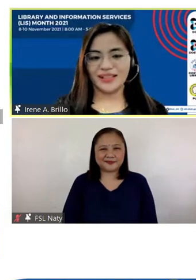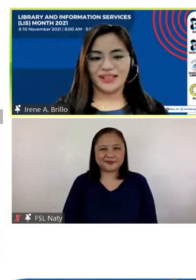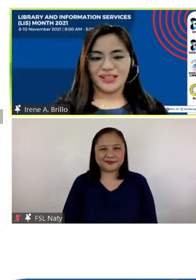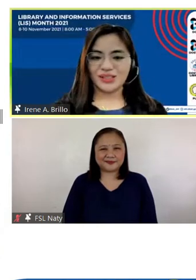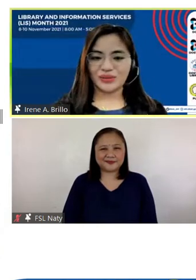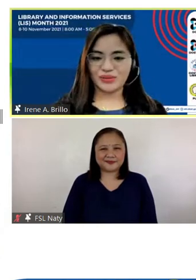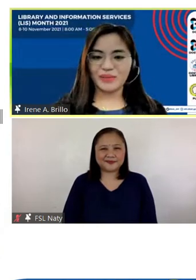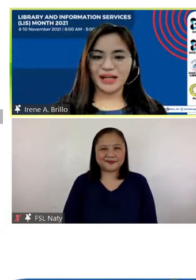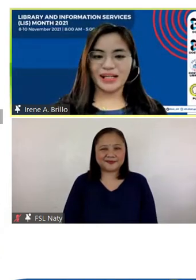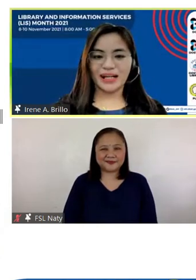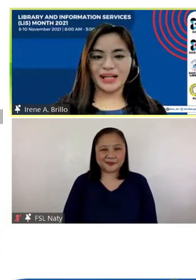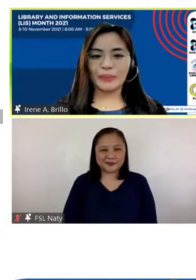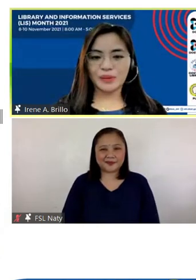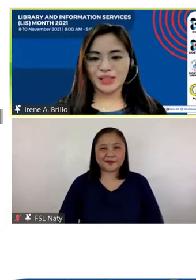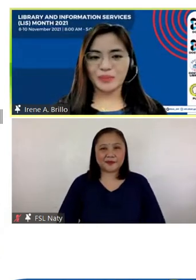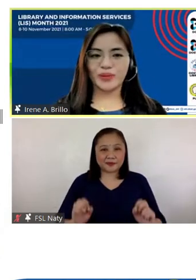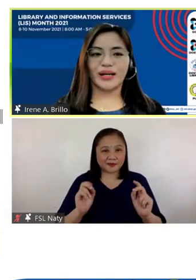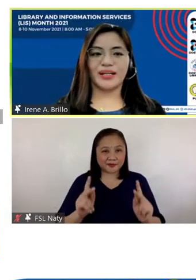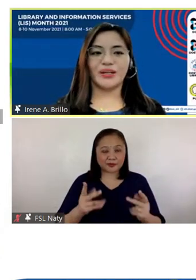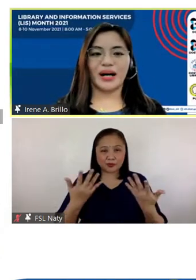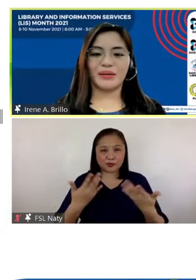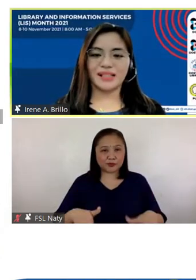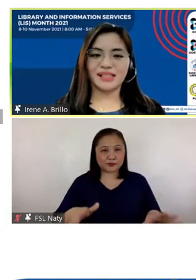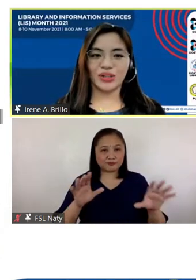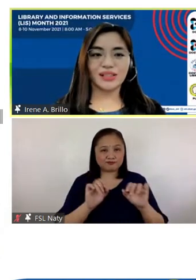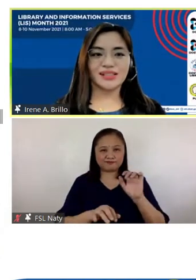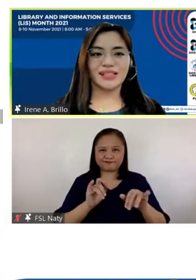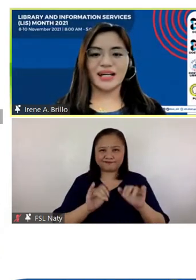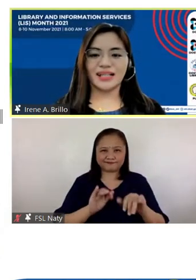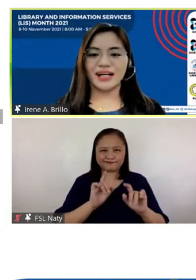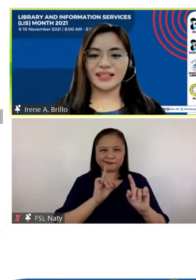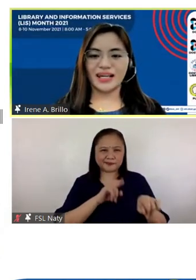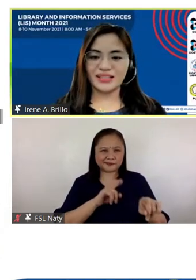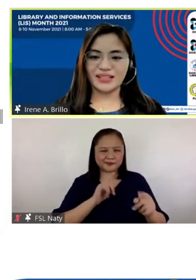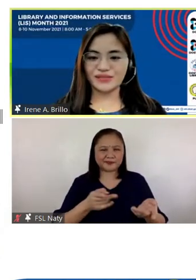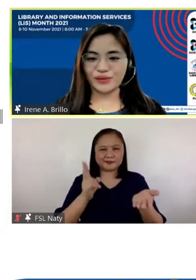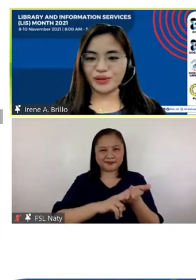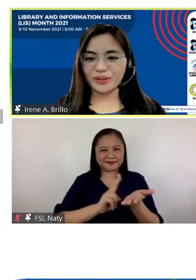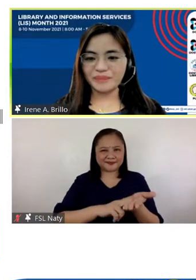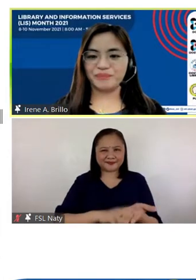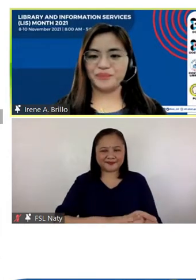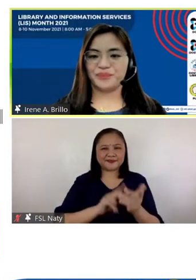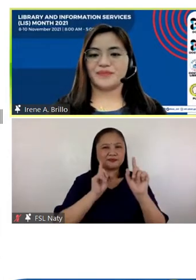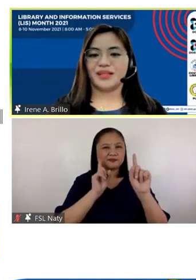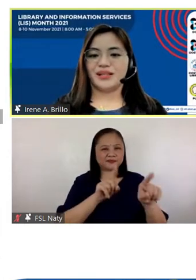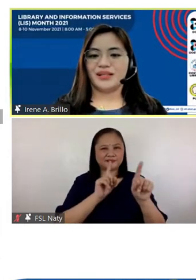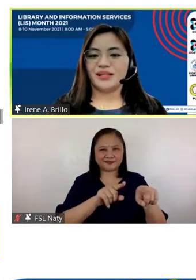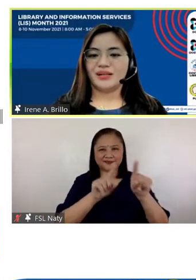Okay. So, sa mga nakatapos na pong magsagot sa ating attendance form,